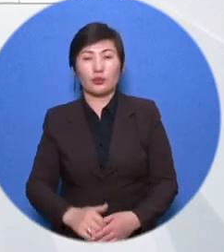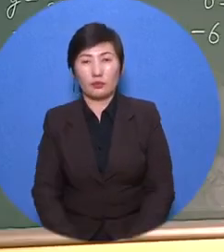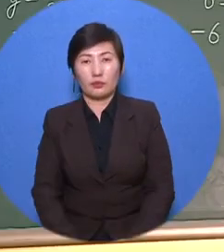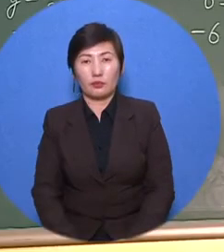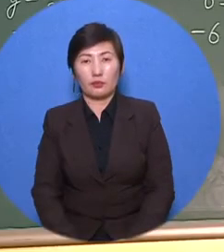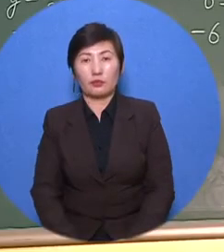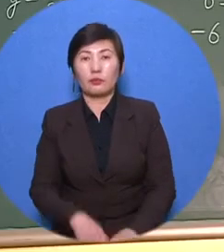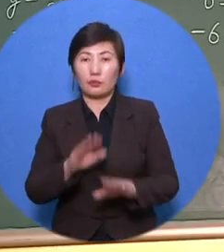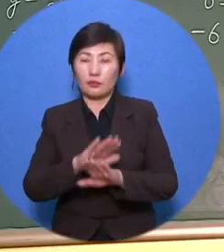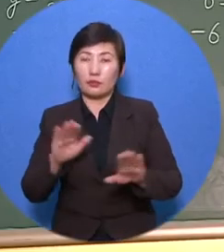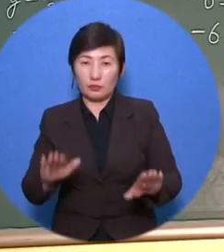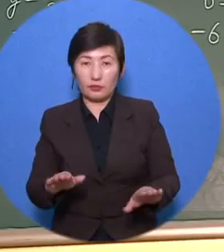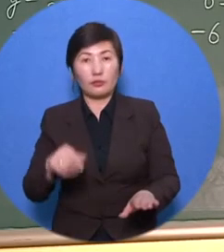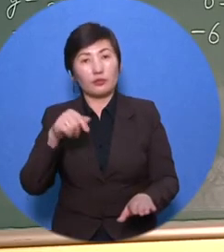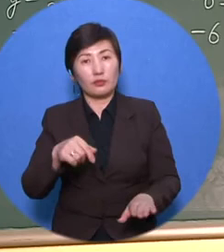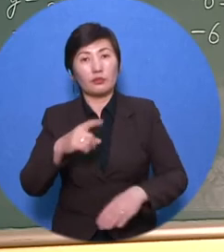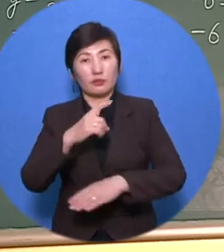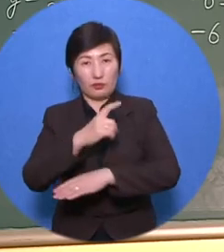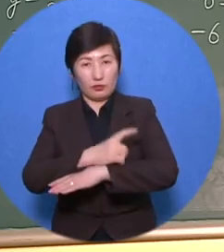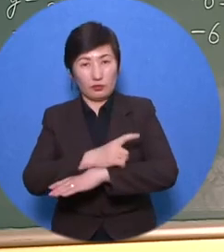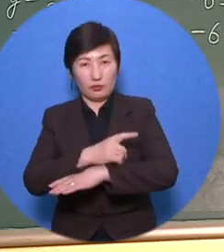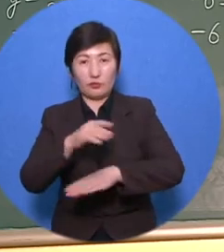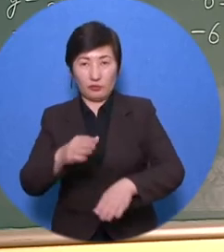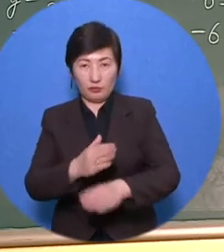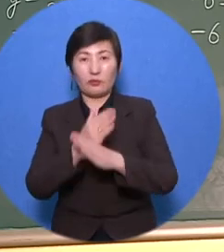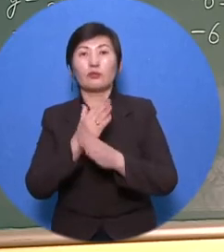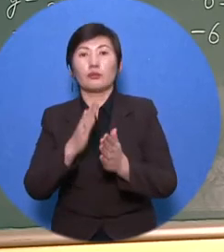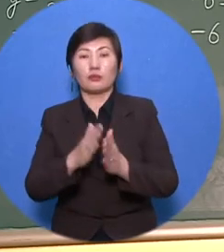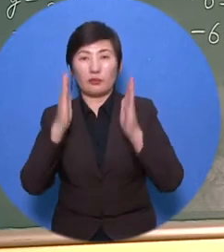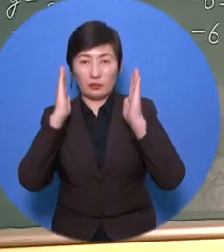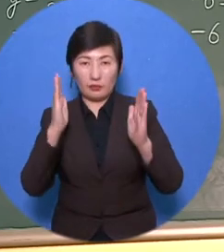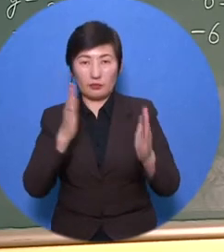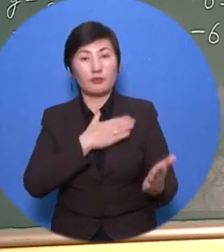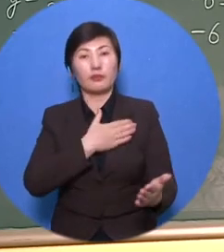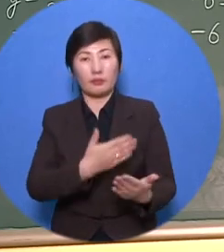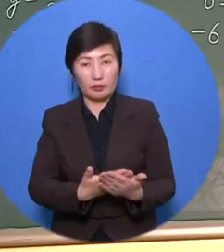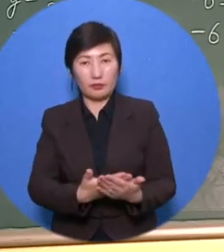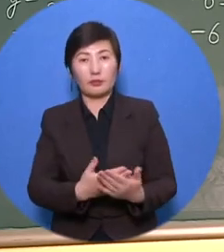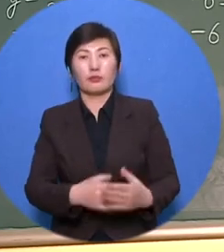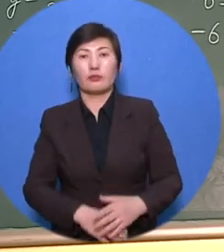За хүүхдүүдээ, өнөөдрийн хичээл энд хүрээд өндөрлж байна. Анхаарал тавьсанд баярлалаа.